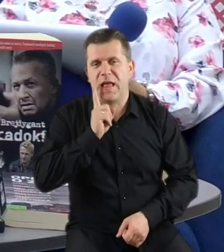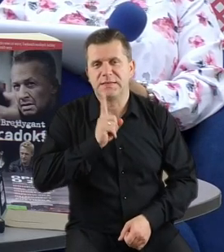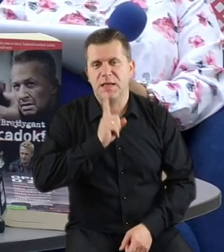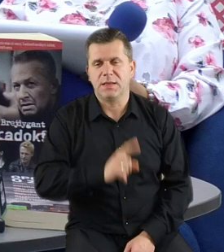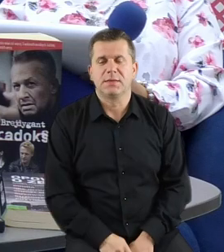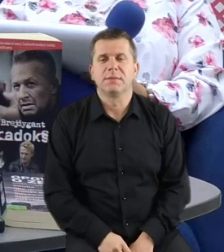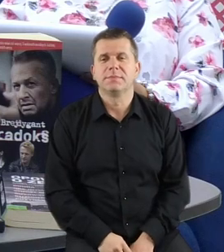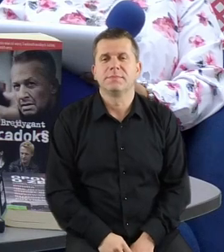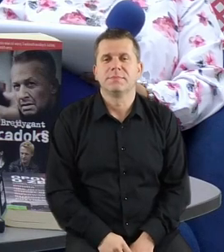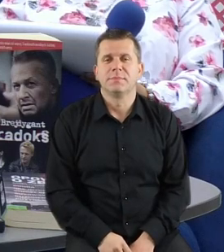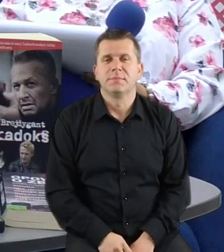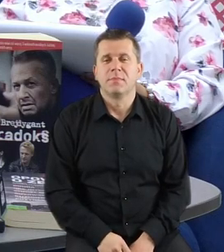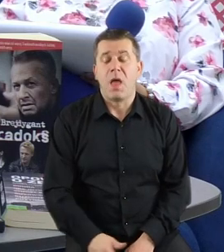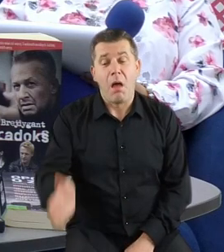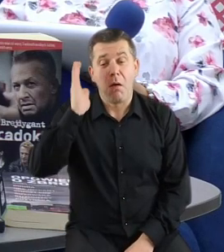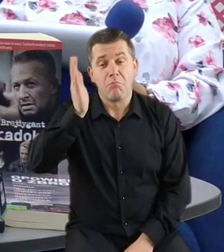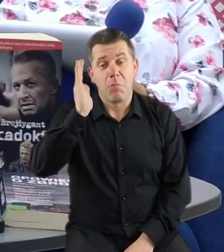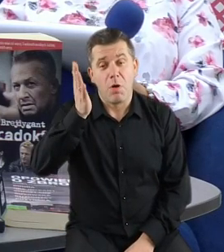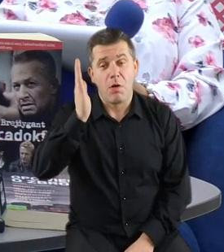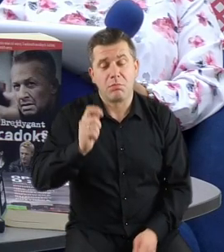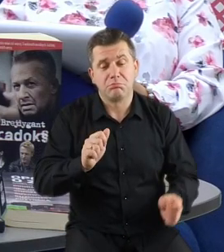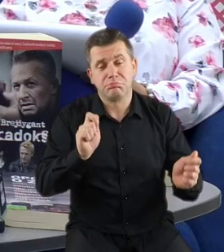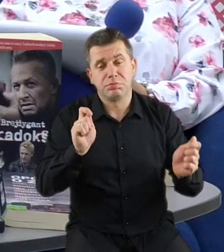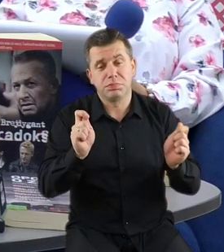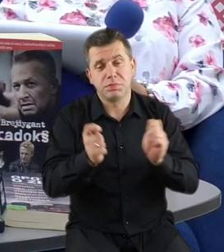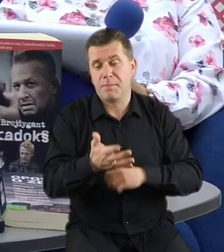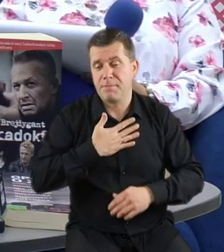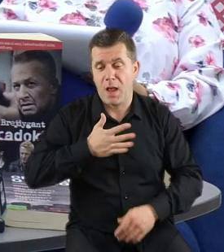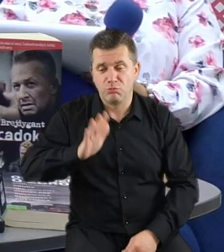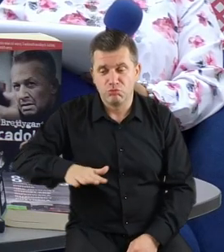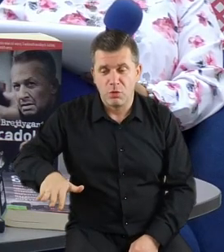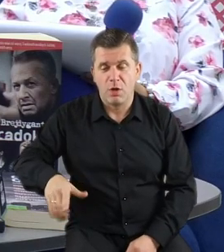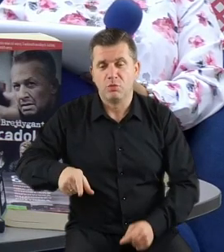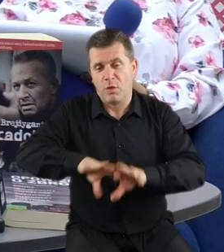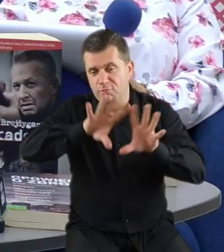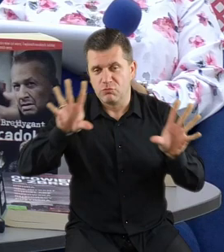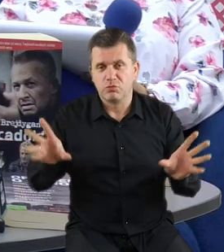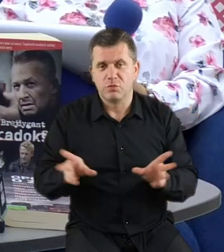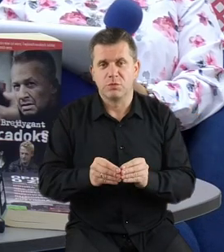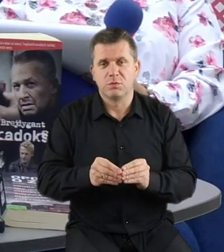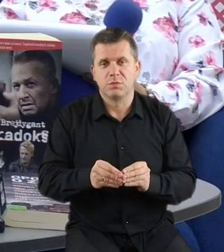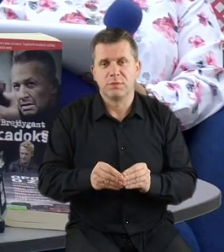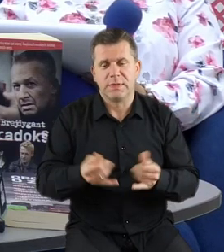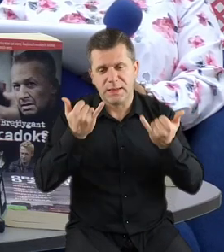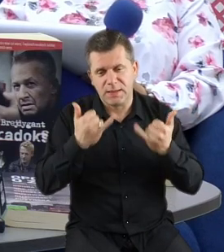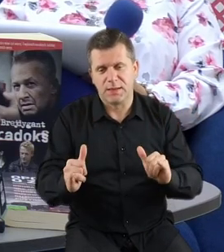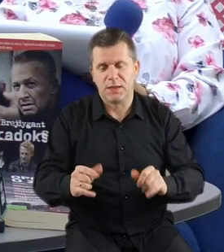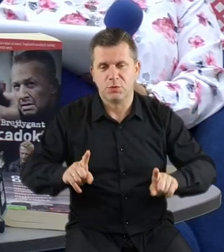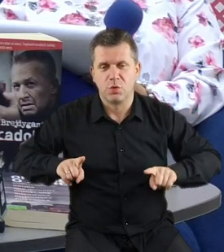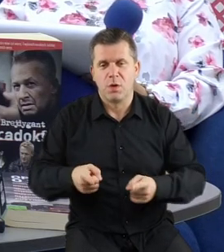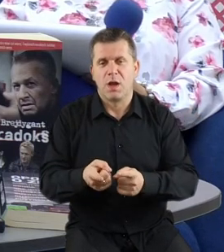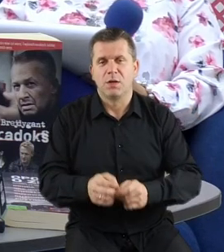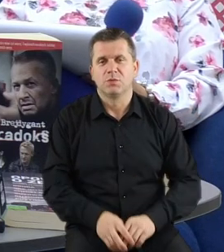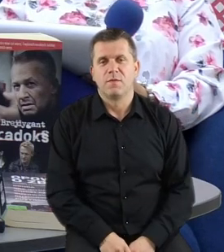facetem takim. A potem trochę mi to siadło, mam dzieci i to wszystko jakby się